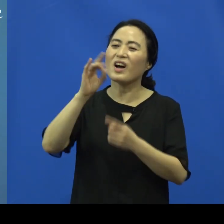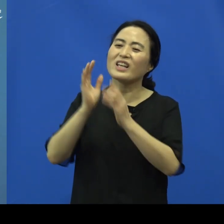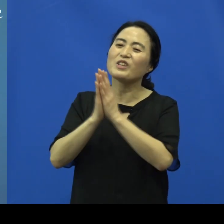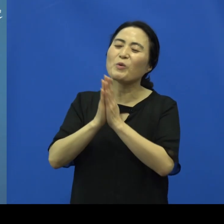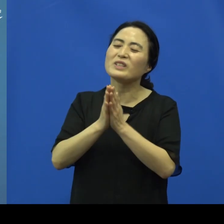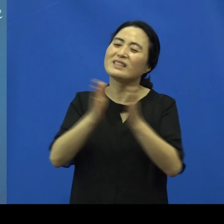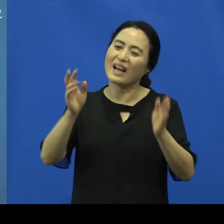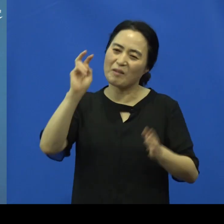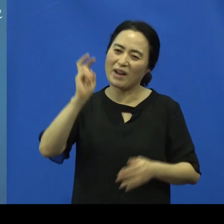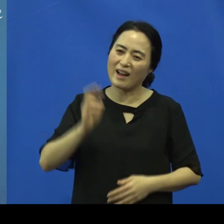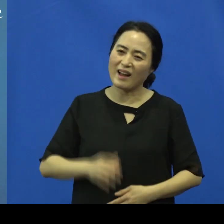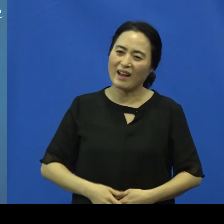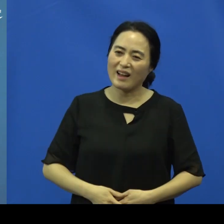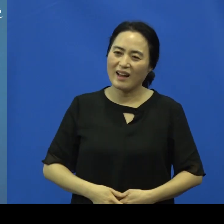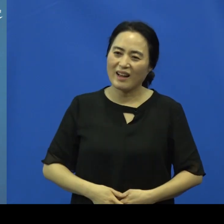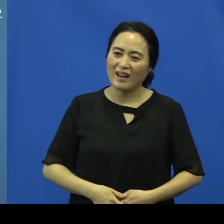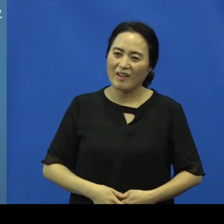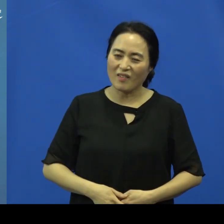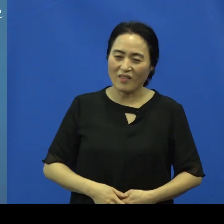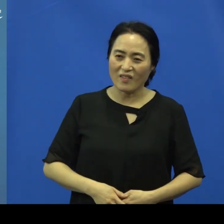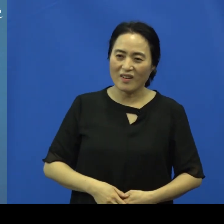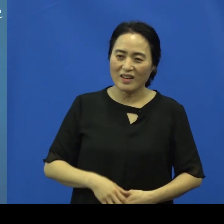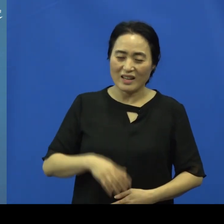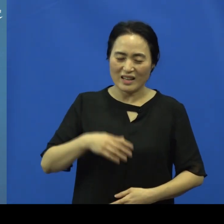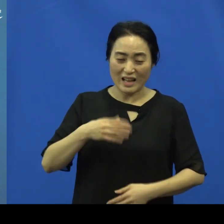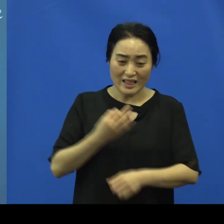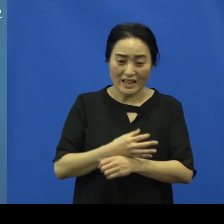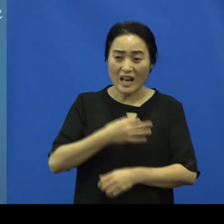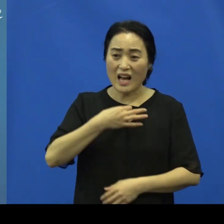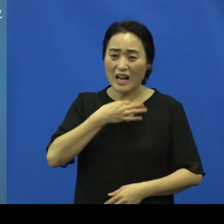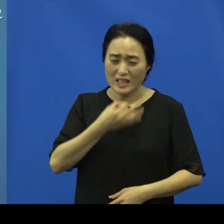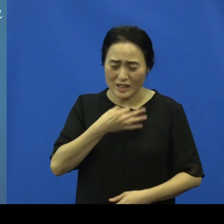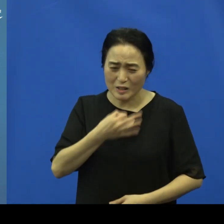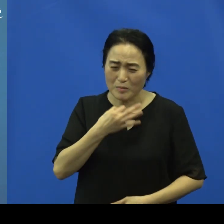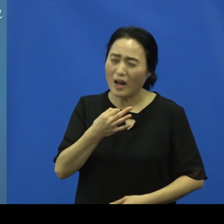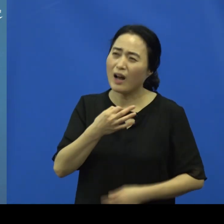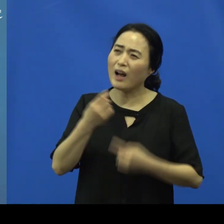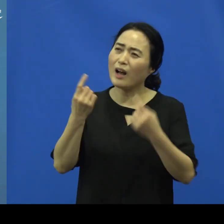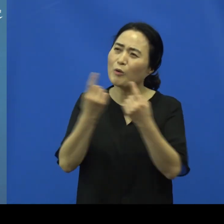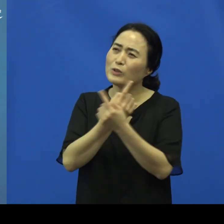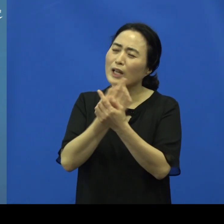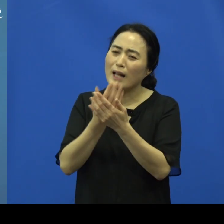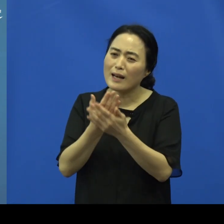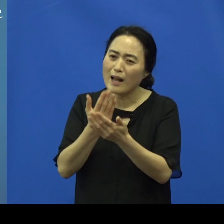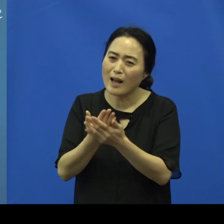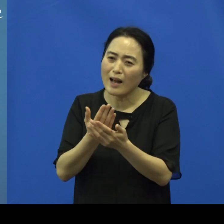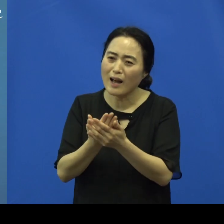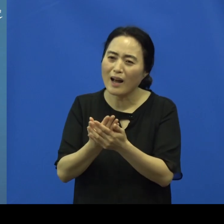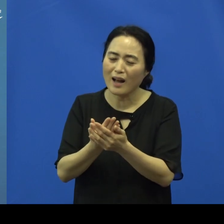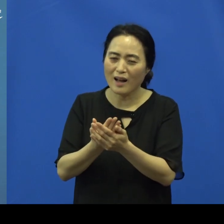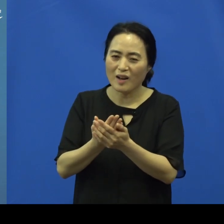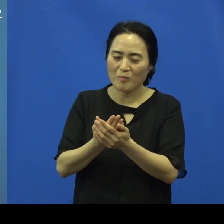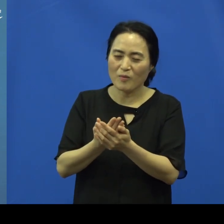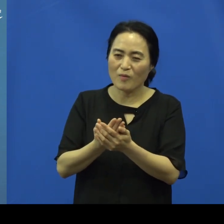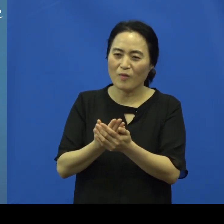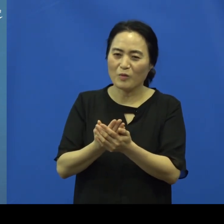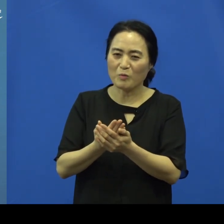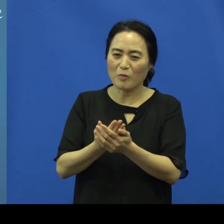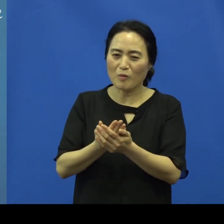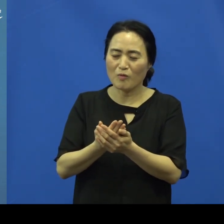그런 것도 안 하는데 뭐 늘 약 사부드신 분이 어느 날 암기도 나오면 그게 믿음이 담력이 나오나요? 안 나와요.